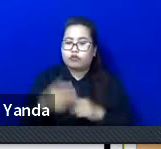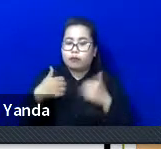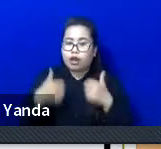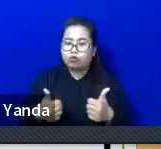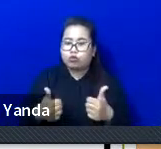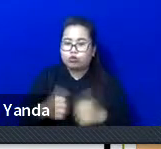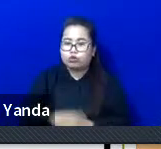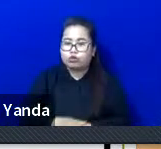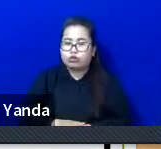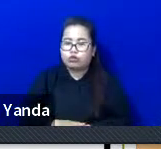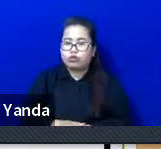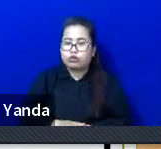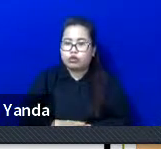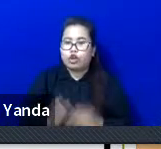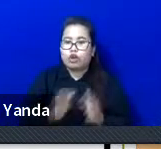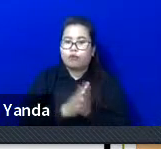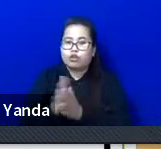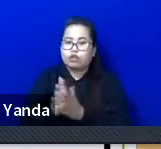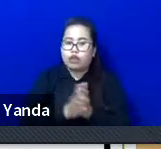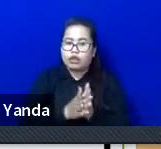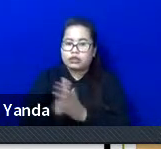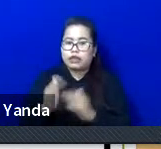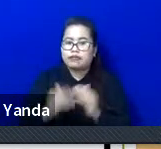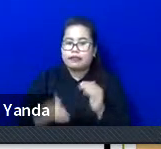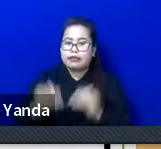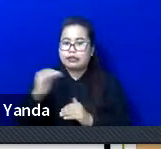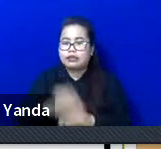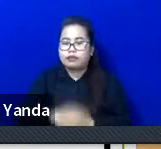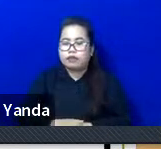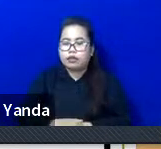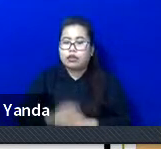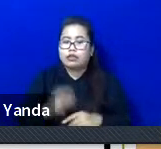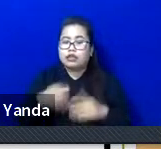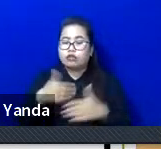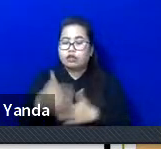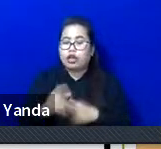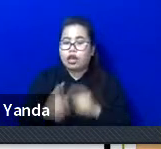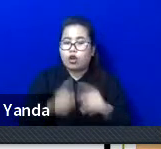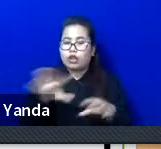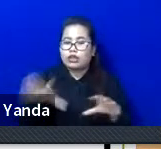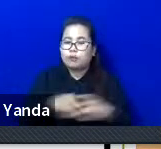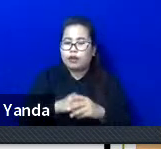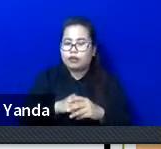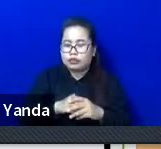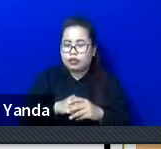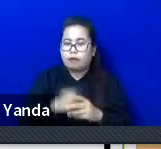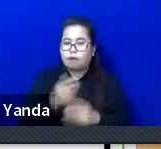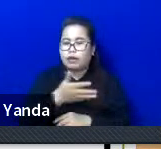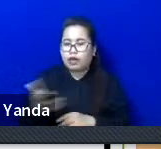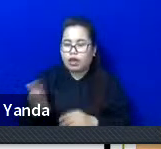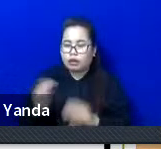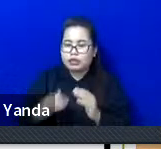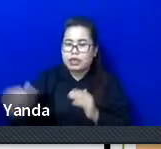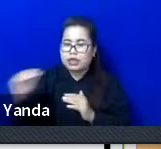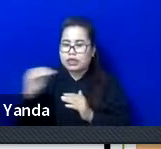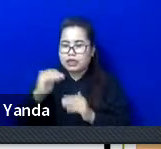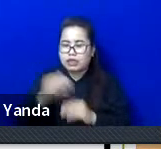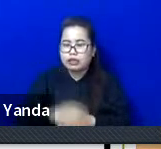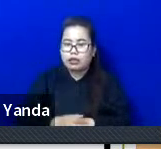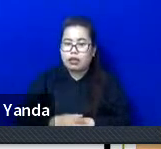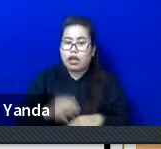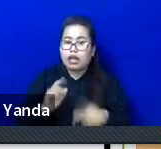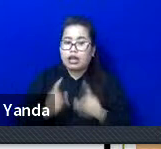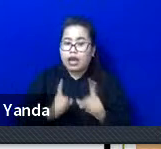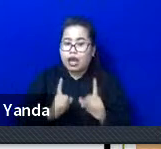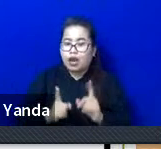bagus, motivasinya tinggi, lalu tingkat keterlibatan mereka pun akan tinggi.